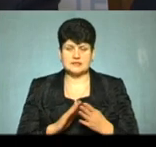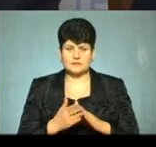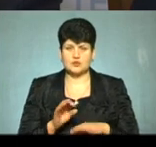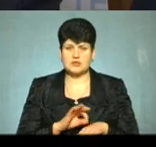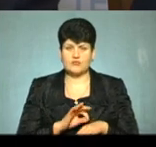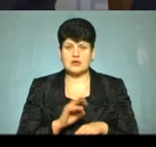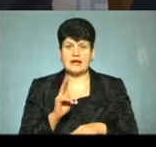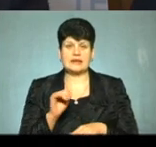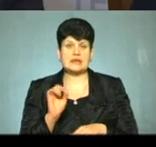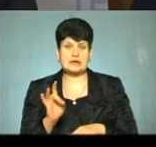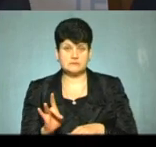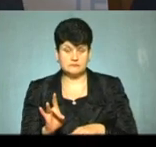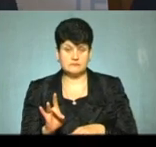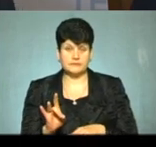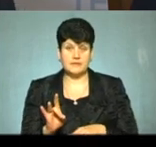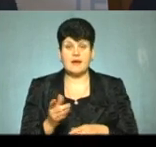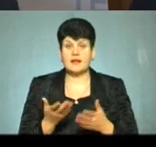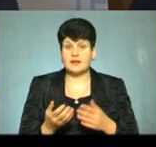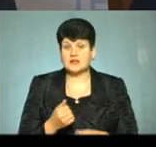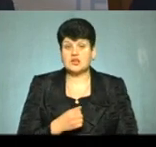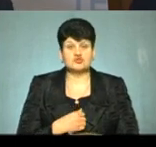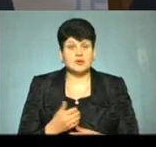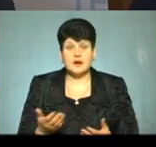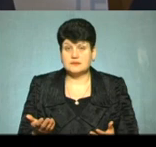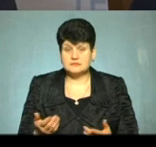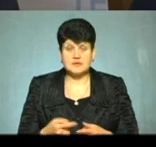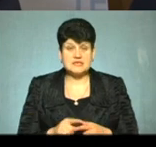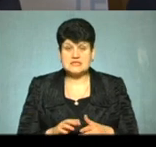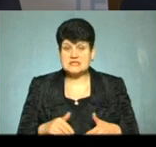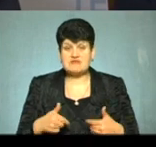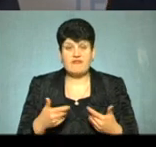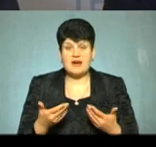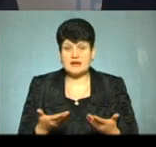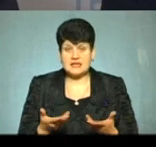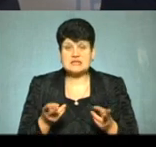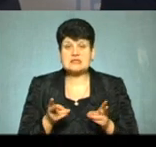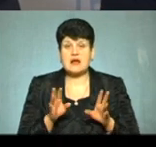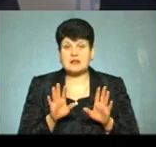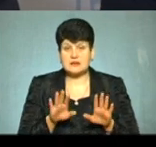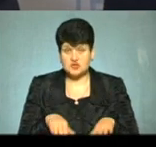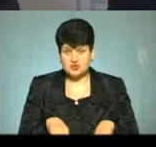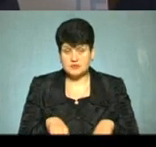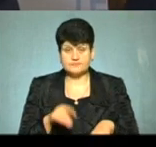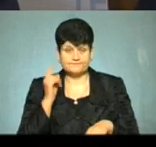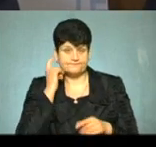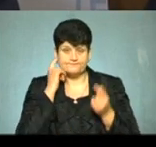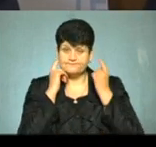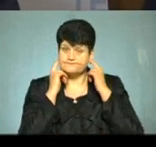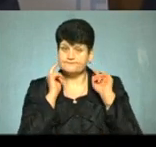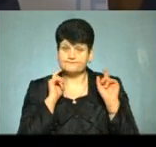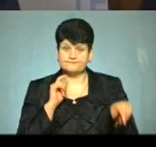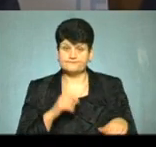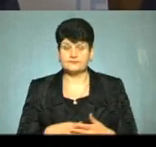по захворюваності на кір. Але, на жаль, ці звернення залишилися повз